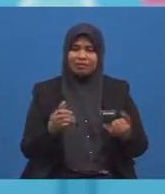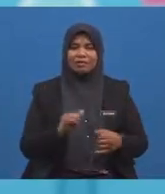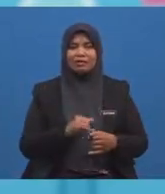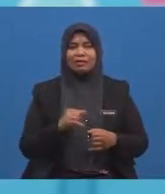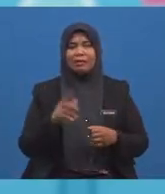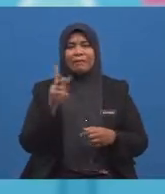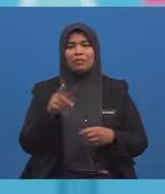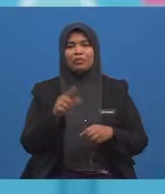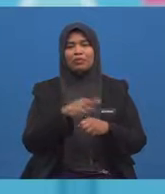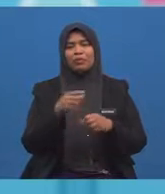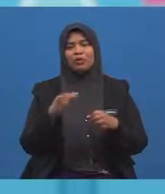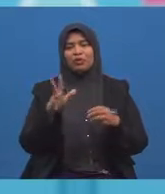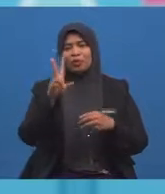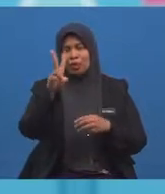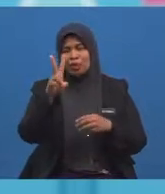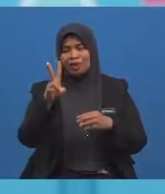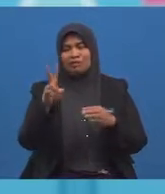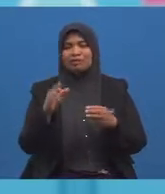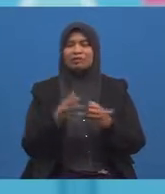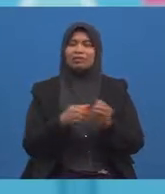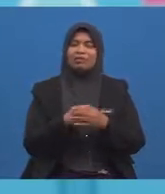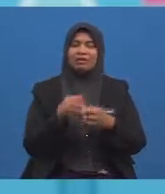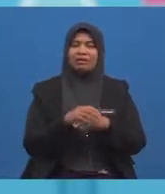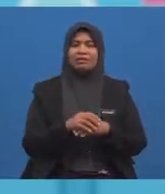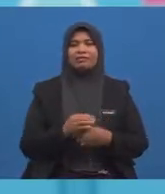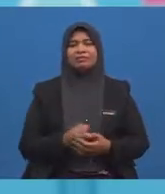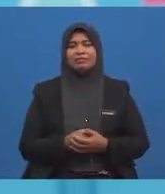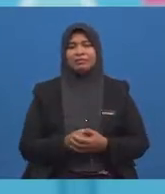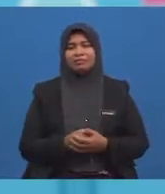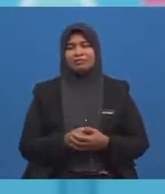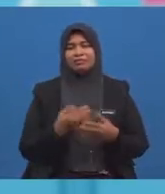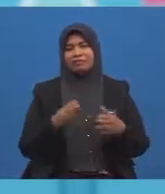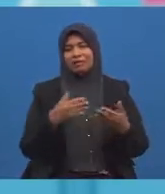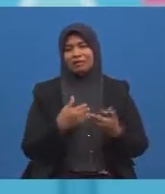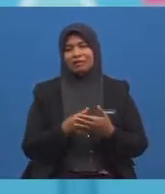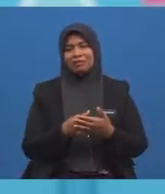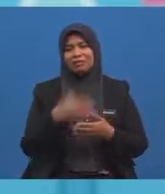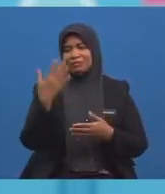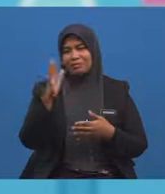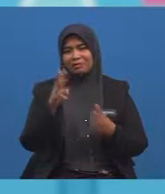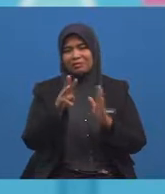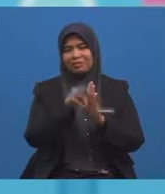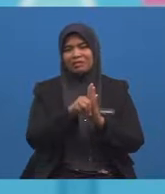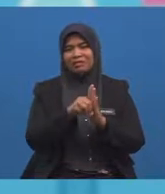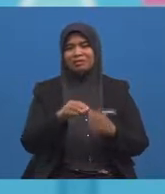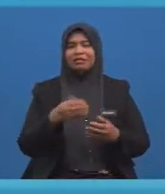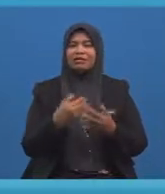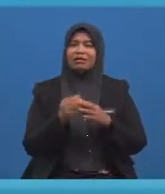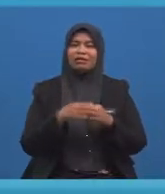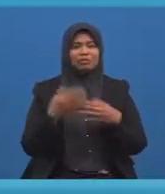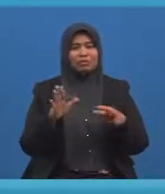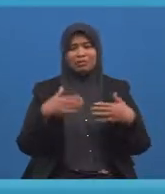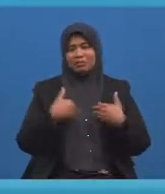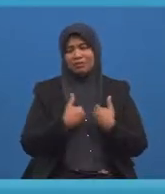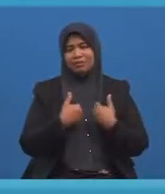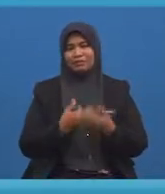memerlukan 2 tangan untuk mendukung dia. Dan tidak sampai 15 minit, tangan sudah menjadi lengur. Mari